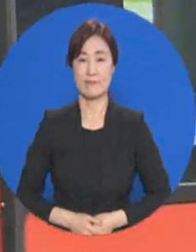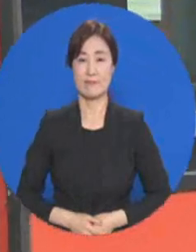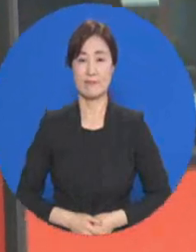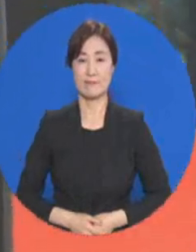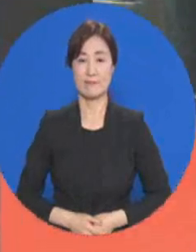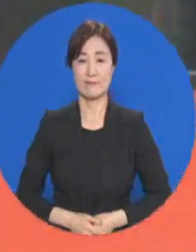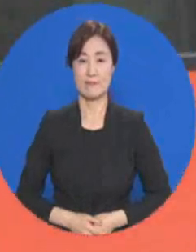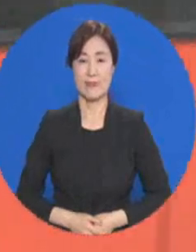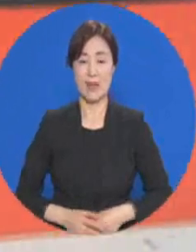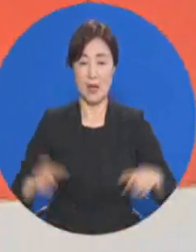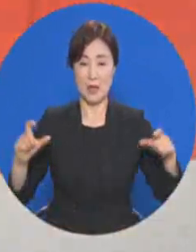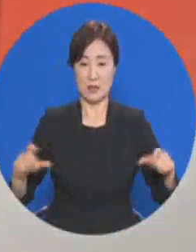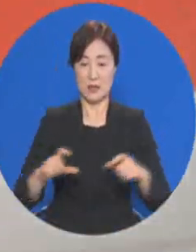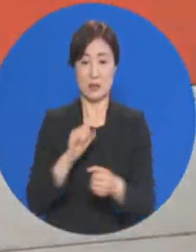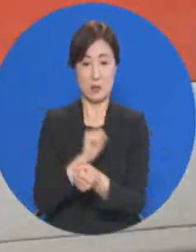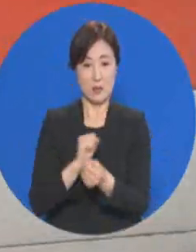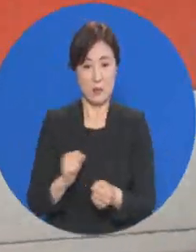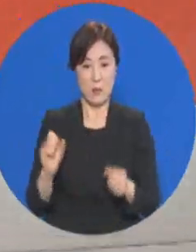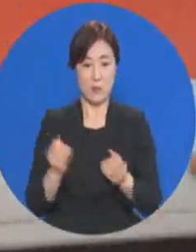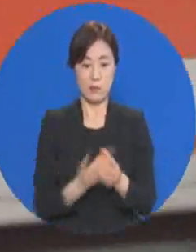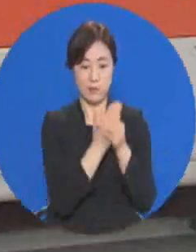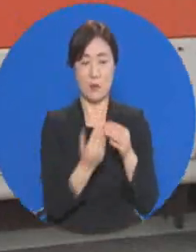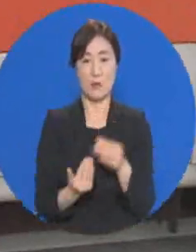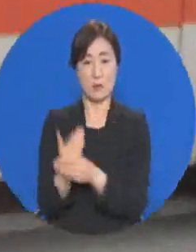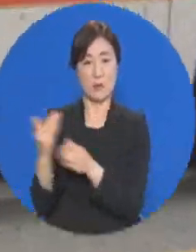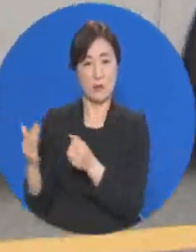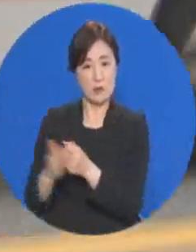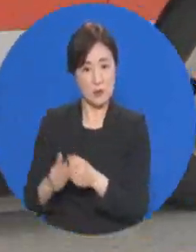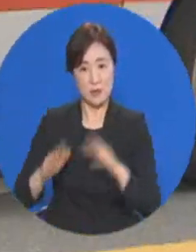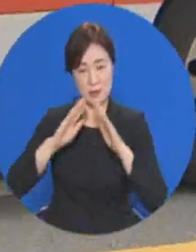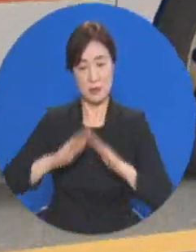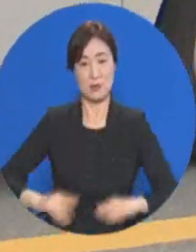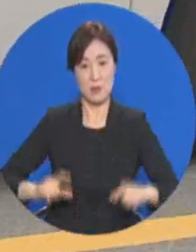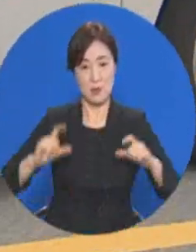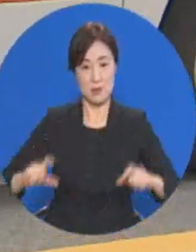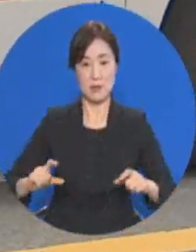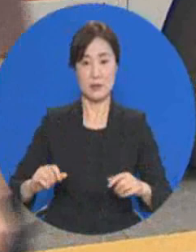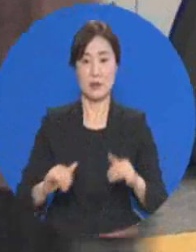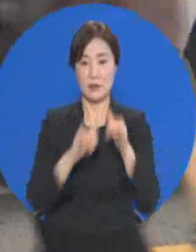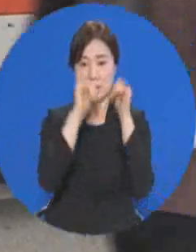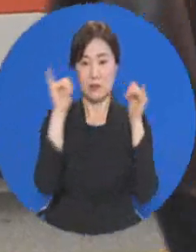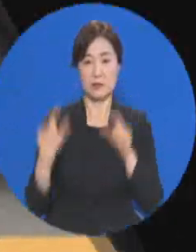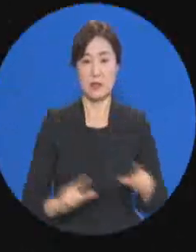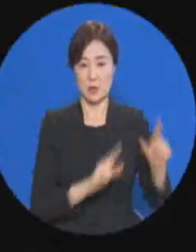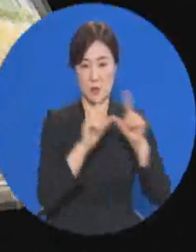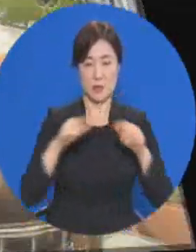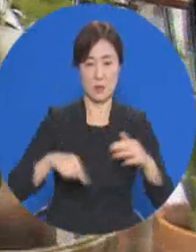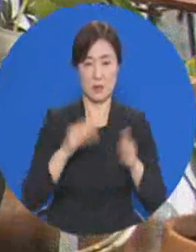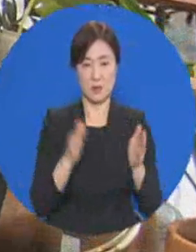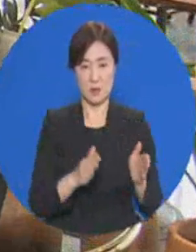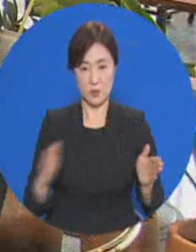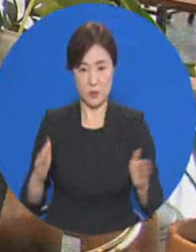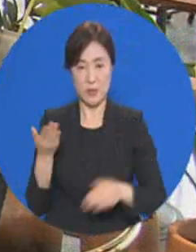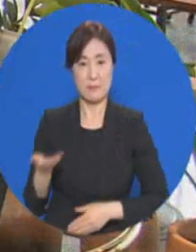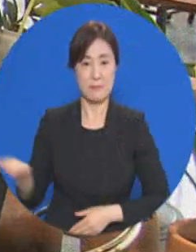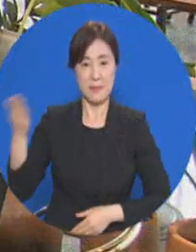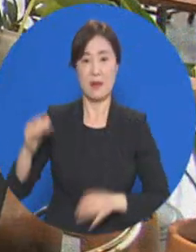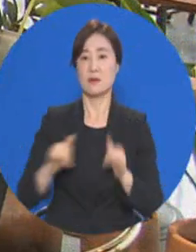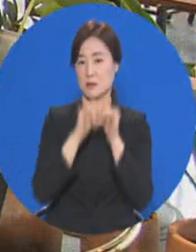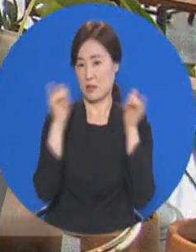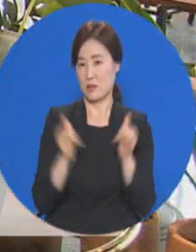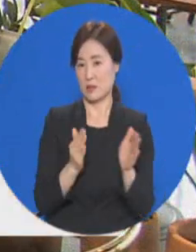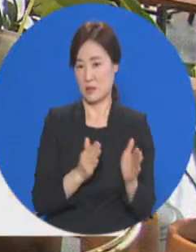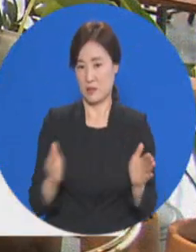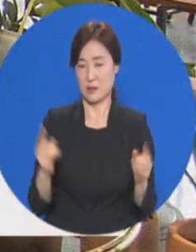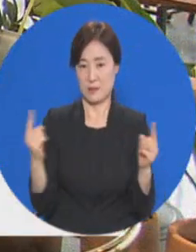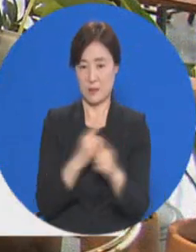최근 지역 감염이 잇따르면서 전라남도는 생활 속 거리 두기에서 사회적 거리 두기 2단계로 격상했습니다. 카페와